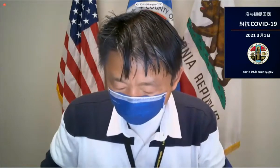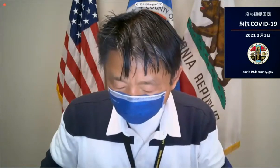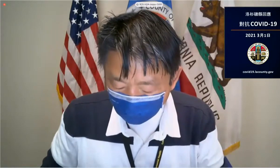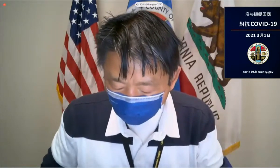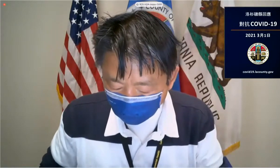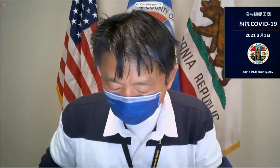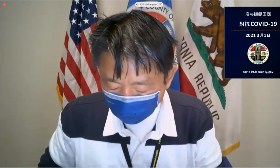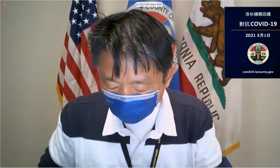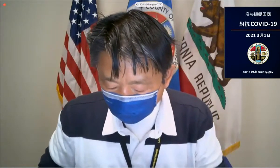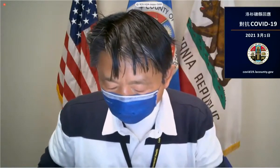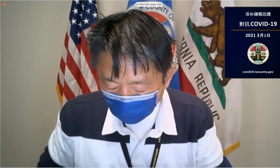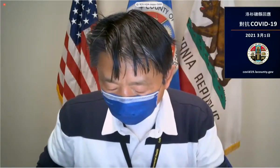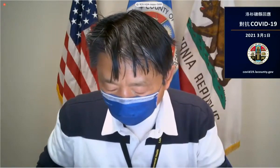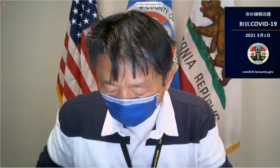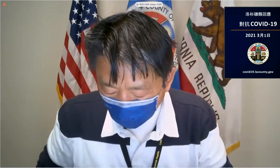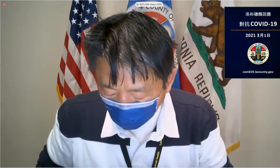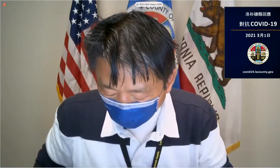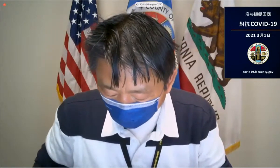务。这期间，